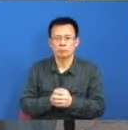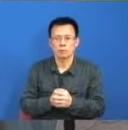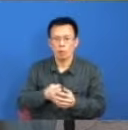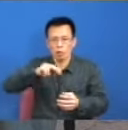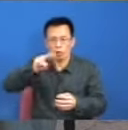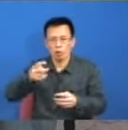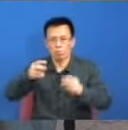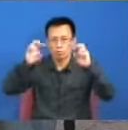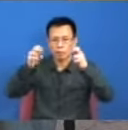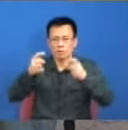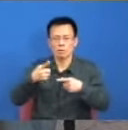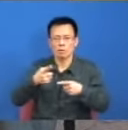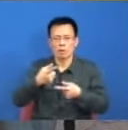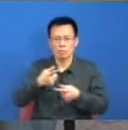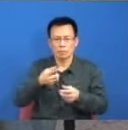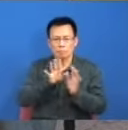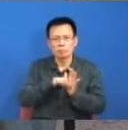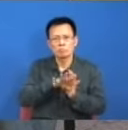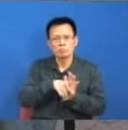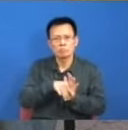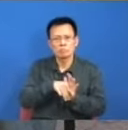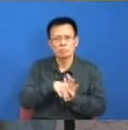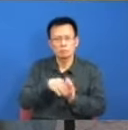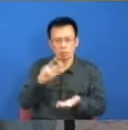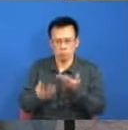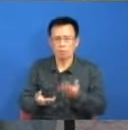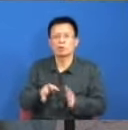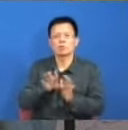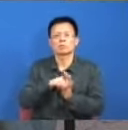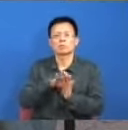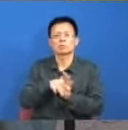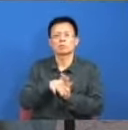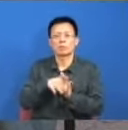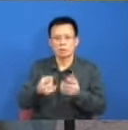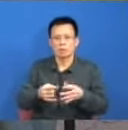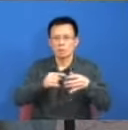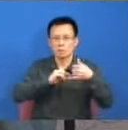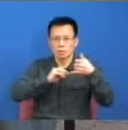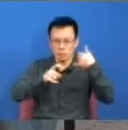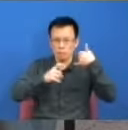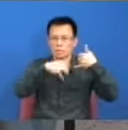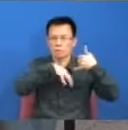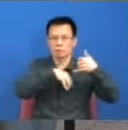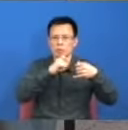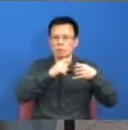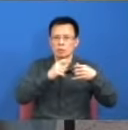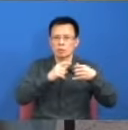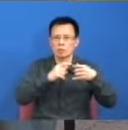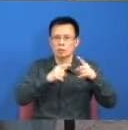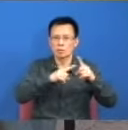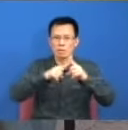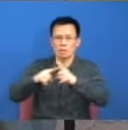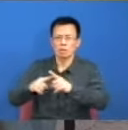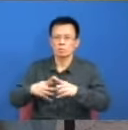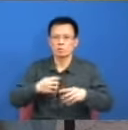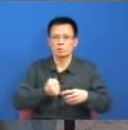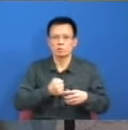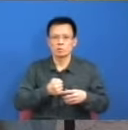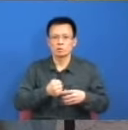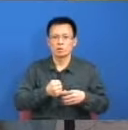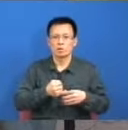的，你覺得是、 他可能故意的， 故意的。嗱，而家我哋嘅電話咧就接通咗咧，就係社民聯嘅主席阿陶君